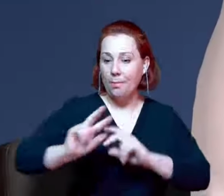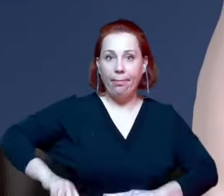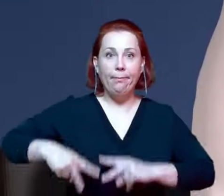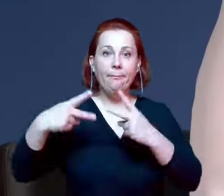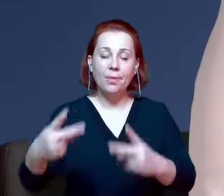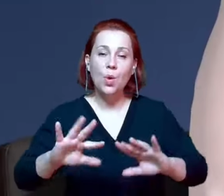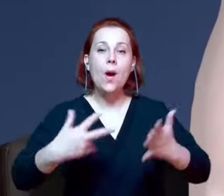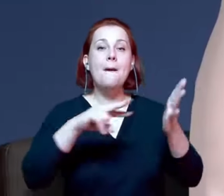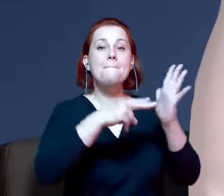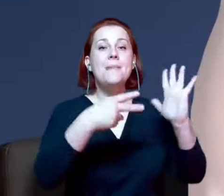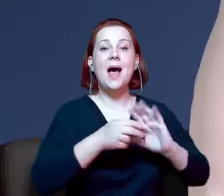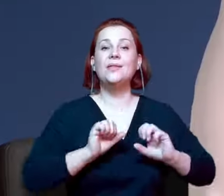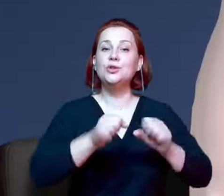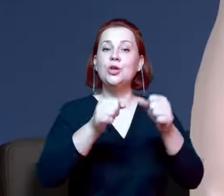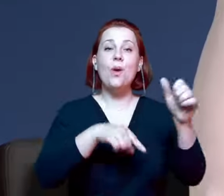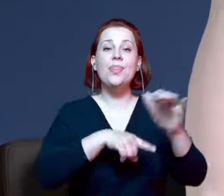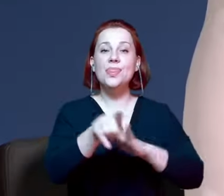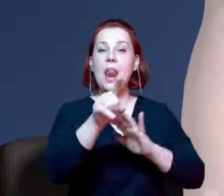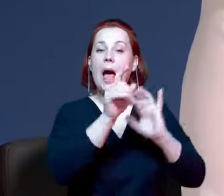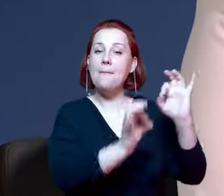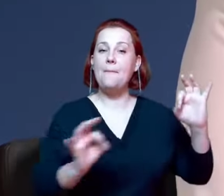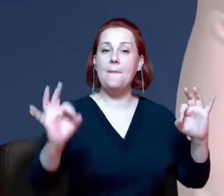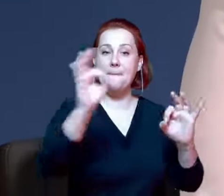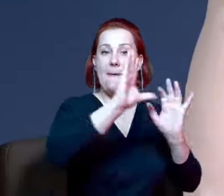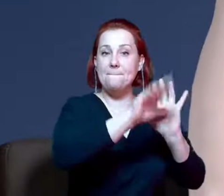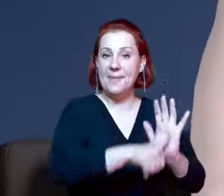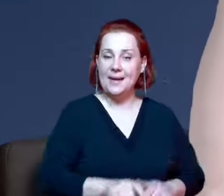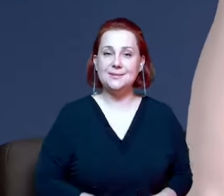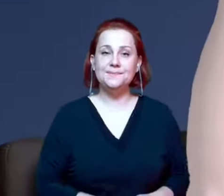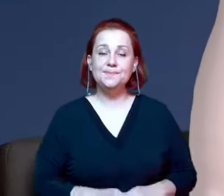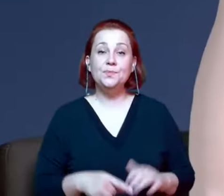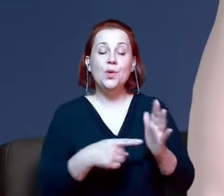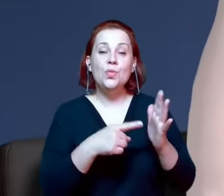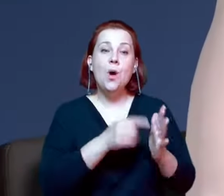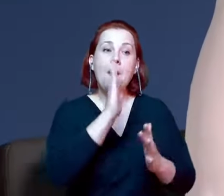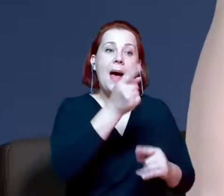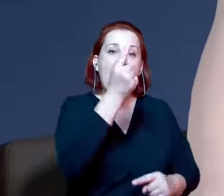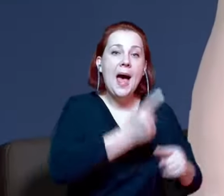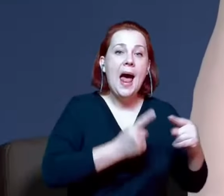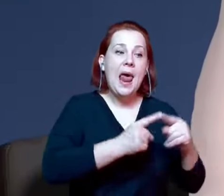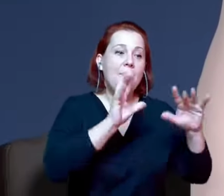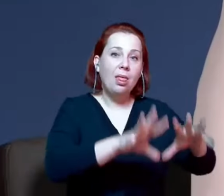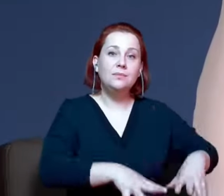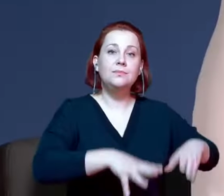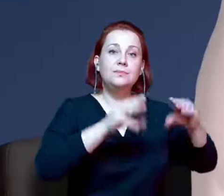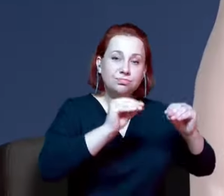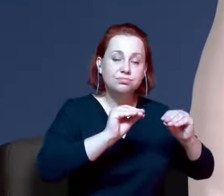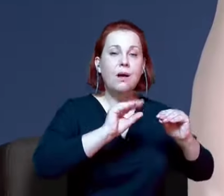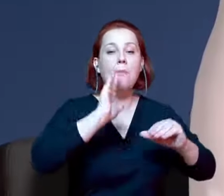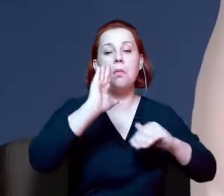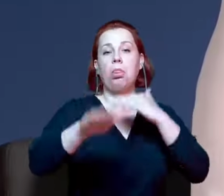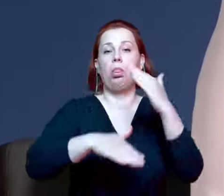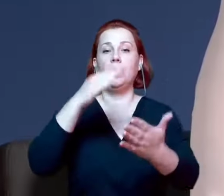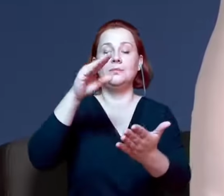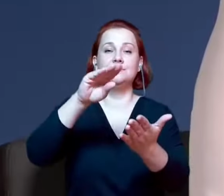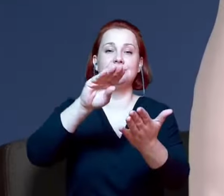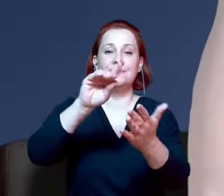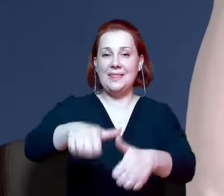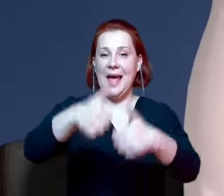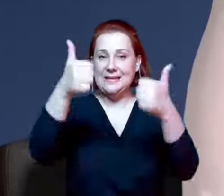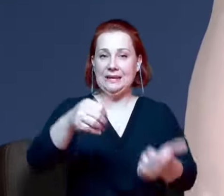plan działań dla miast, jako ten element wyjściowy, który pozostanie trwale zapisany